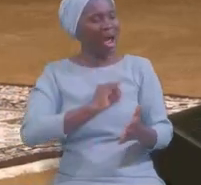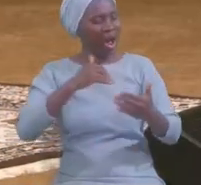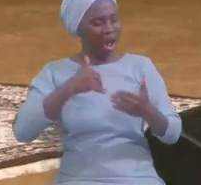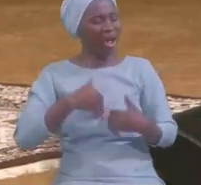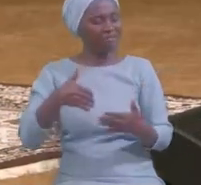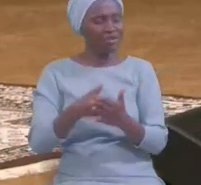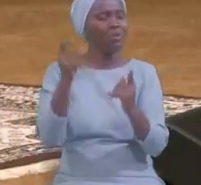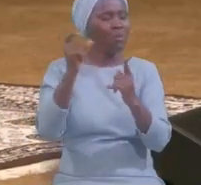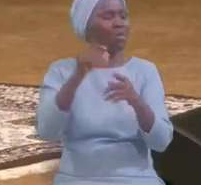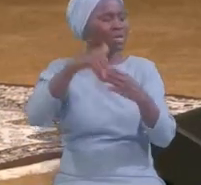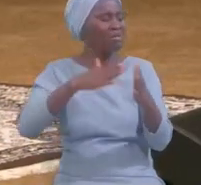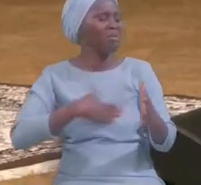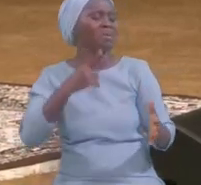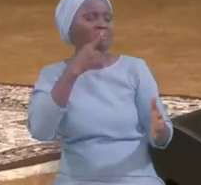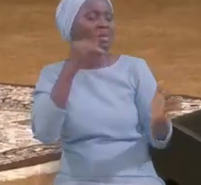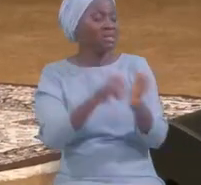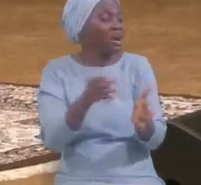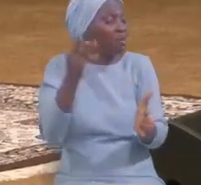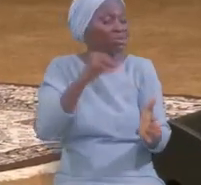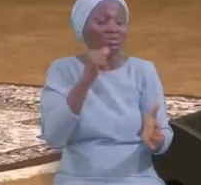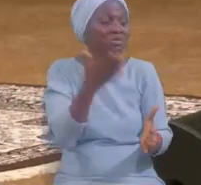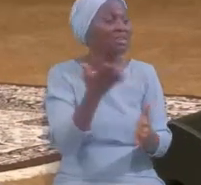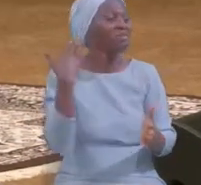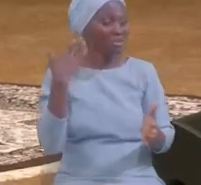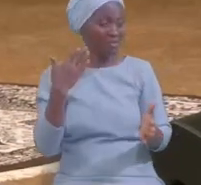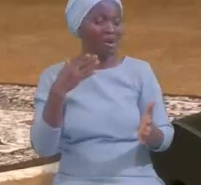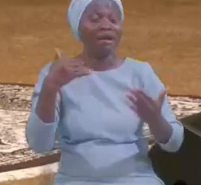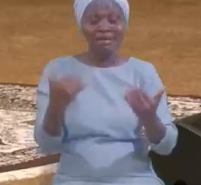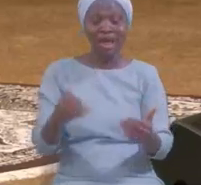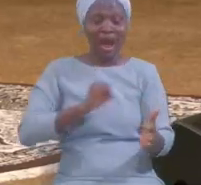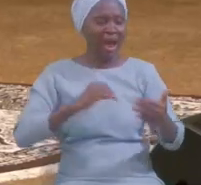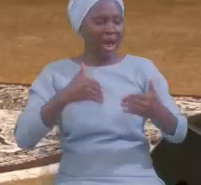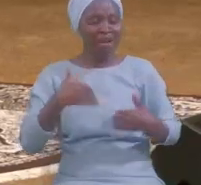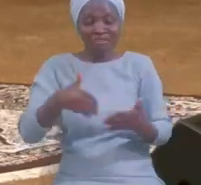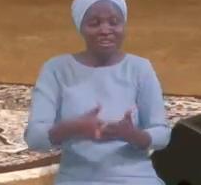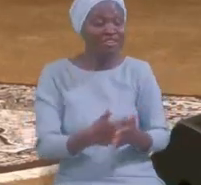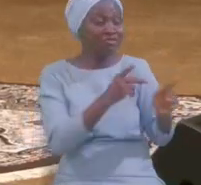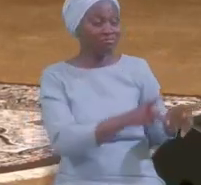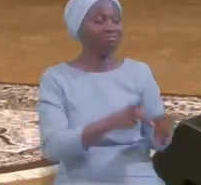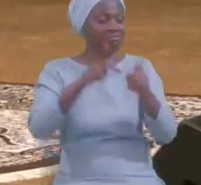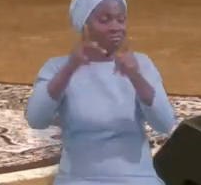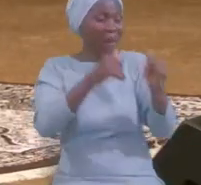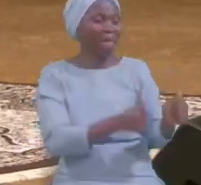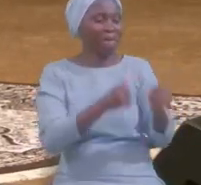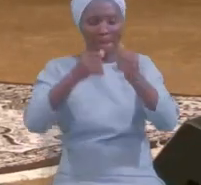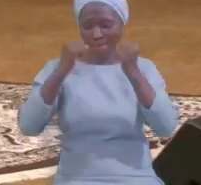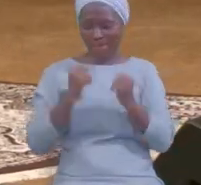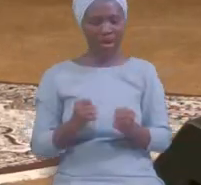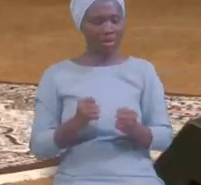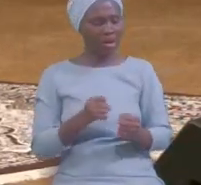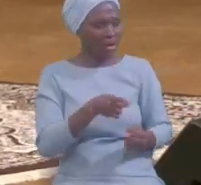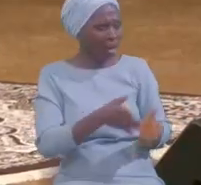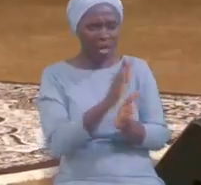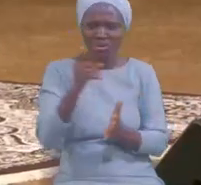ma bouche qui n'était pas là. J'ai une nouvelle position, une nouvelle puissance. Qui es-tu? Je suis un